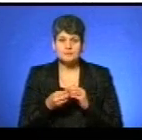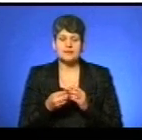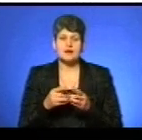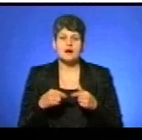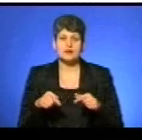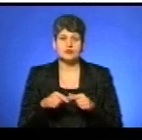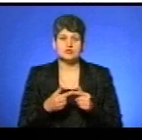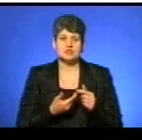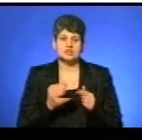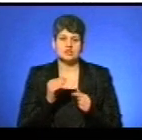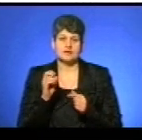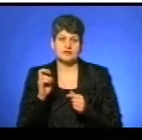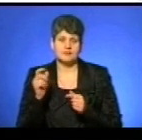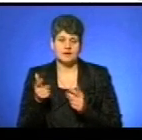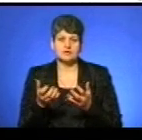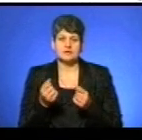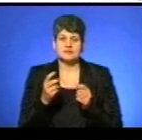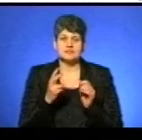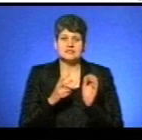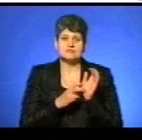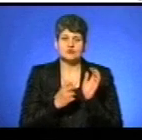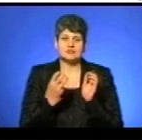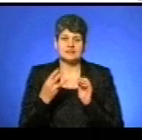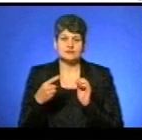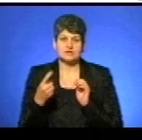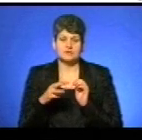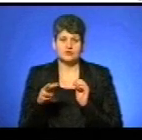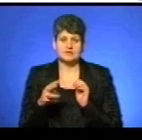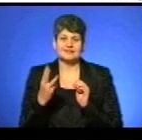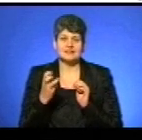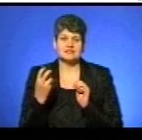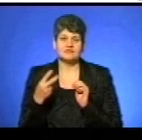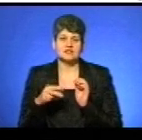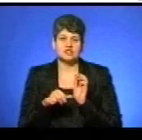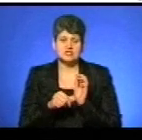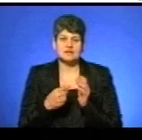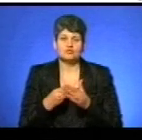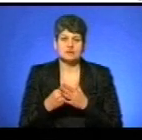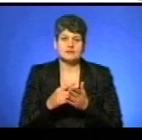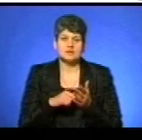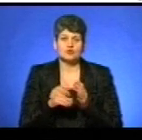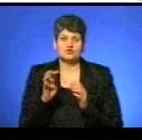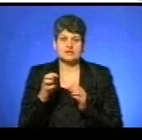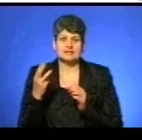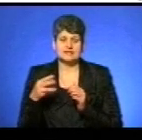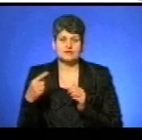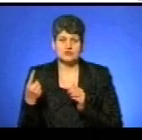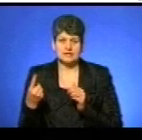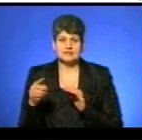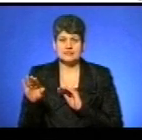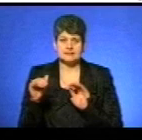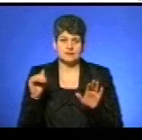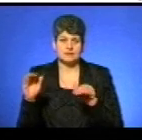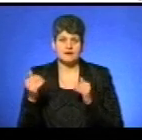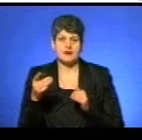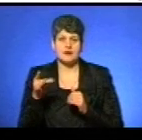житлово-комунального господарства отримає 731 мільйон. З них 326 – з бюджету міста. Майже 403 мільйони – місцеві запозичення і